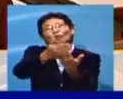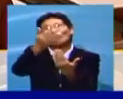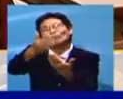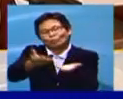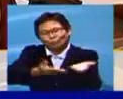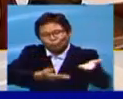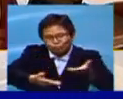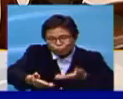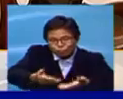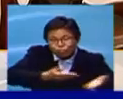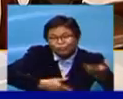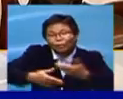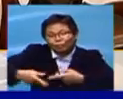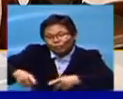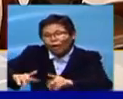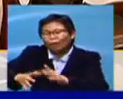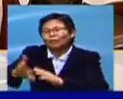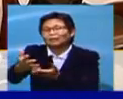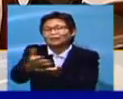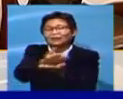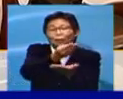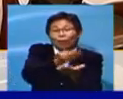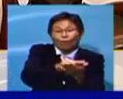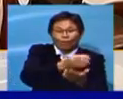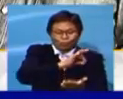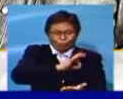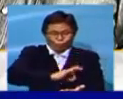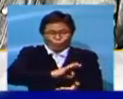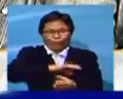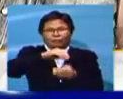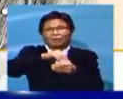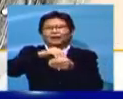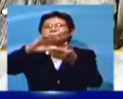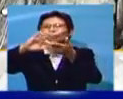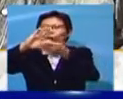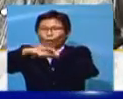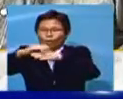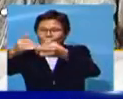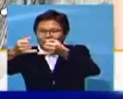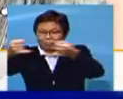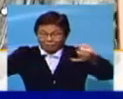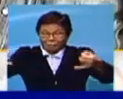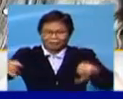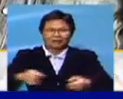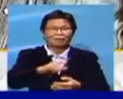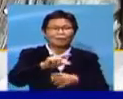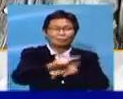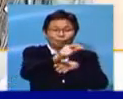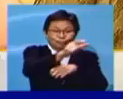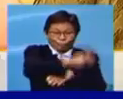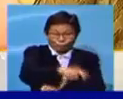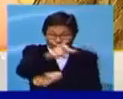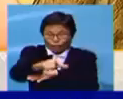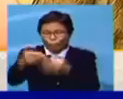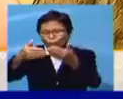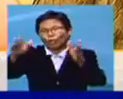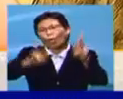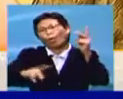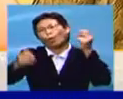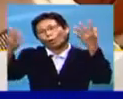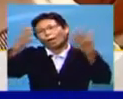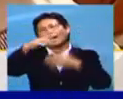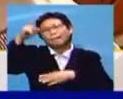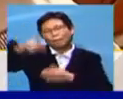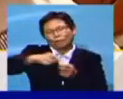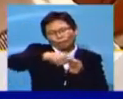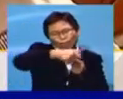urusan harian serta peluang bagi menjana pendapatan melalui perniagaan dalam talian pengguna Pusat internet itu terbuka kepada orang ramai dan mereka hanya